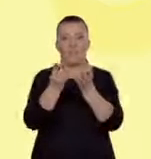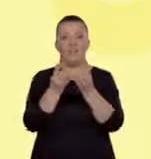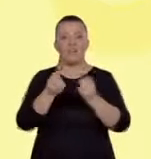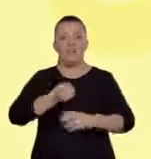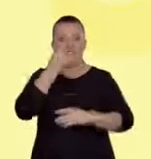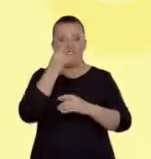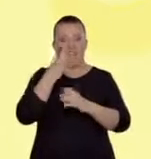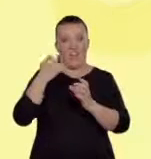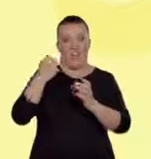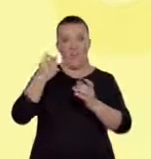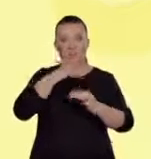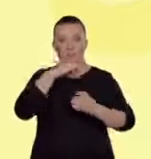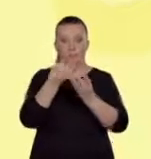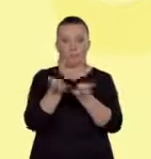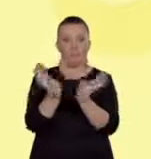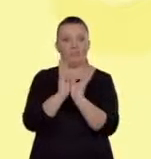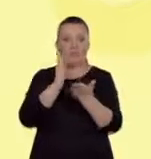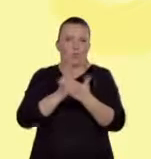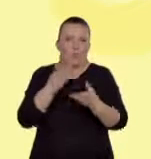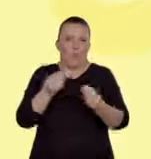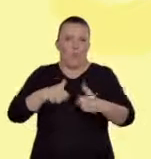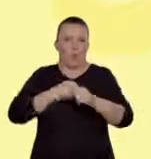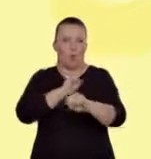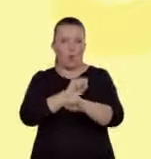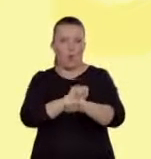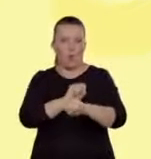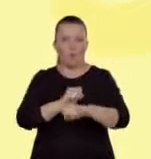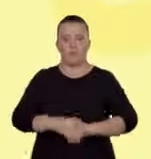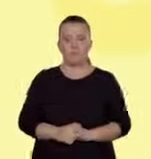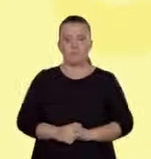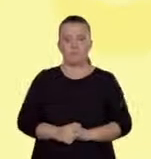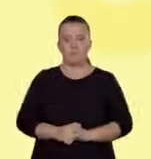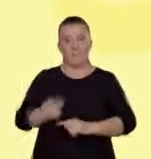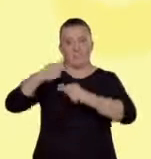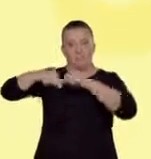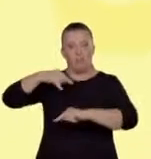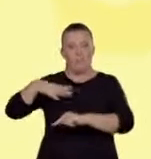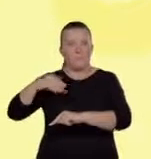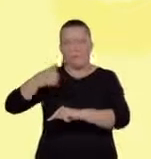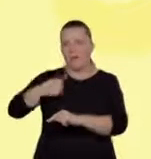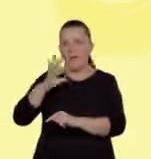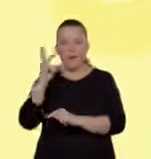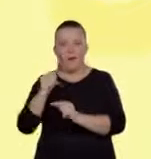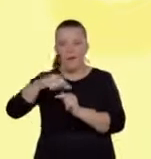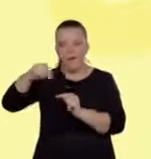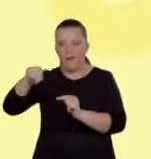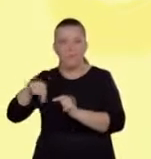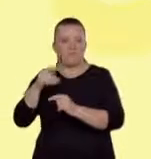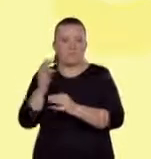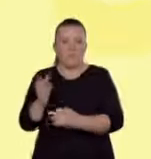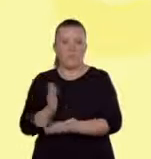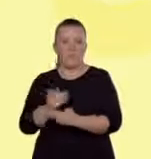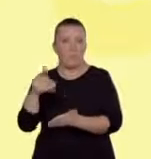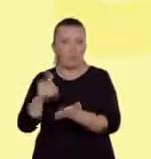jedynie do ochrony niedojrzałych słupków i pręcików. Barwny okwiat przestał pełnić już swoją rolę. Przewabianie zapylaczy stało się